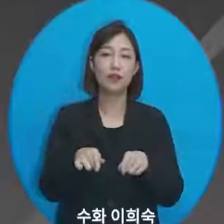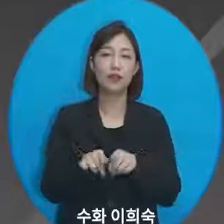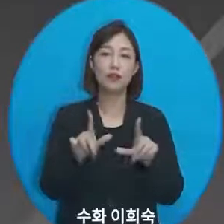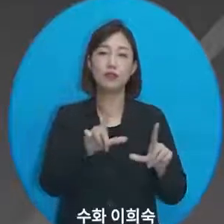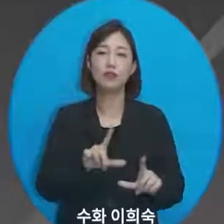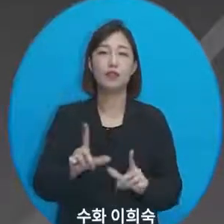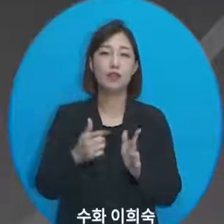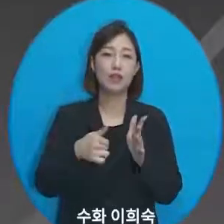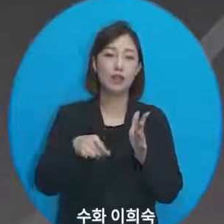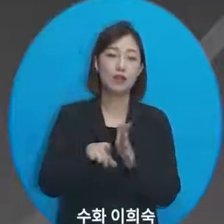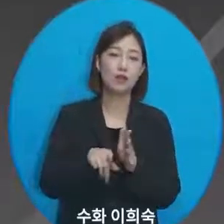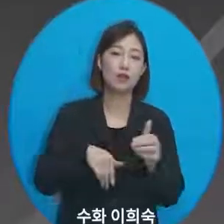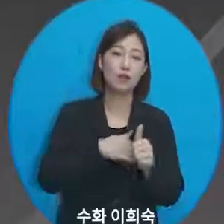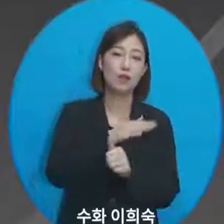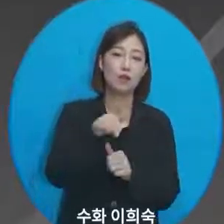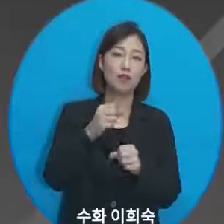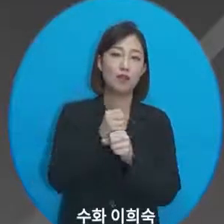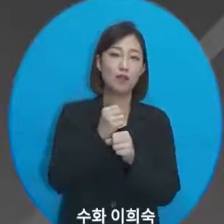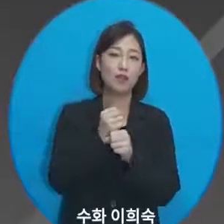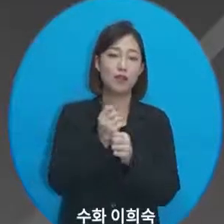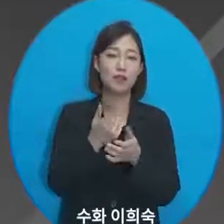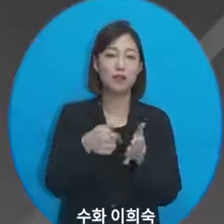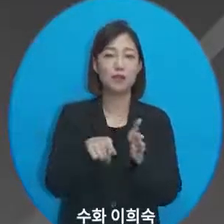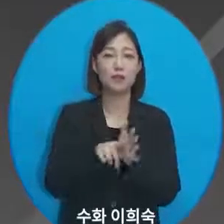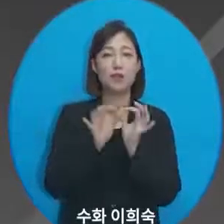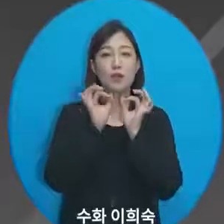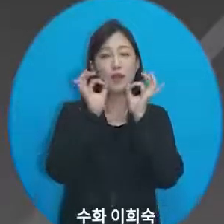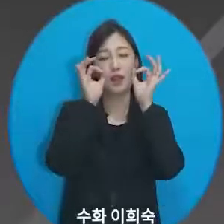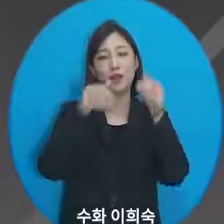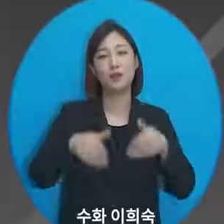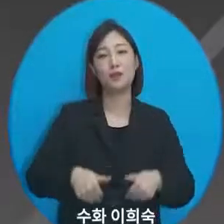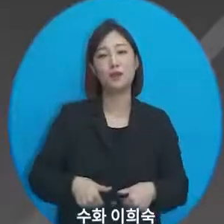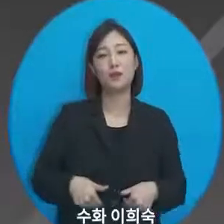환경이 만들어질 수 있다라고 이야기할 수가 있겠습니다.